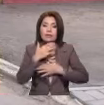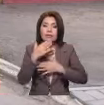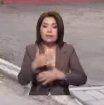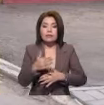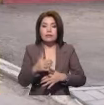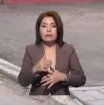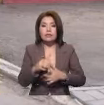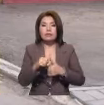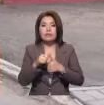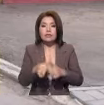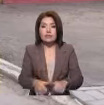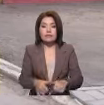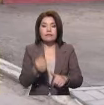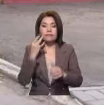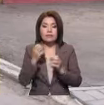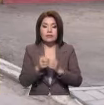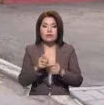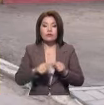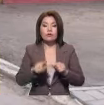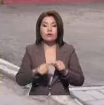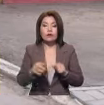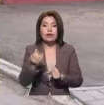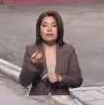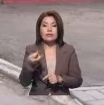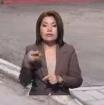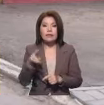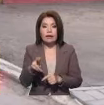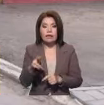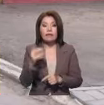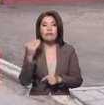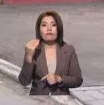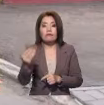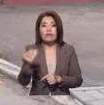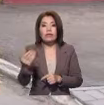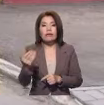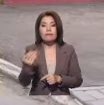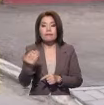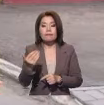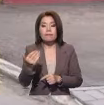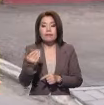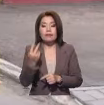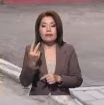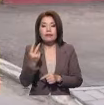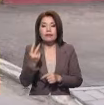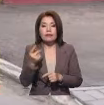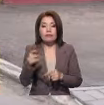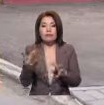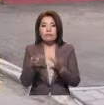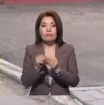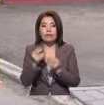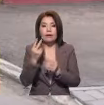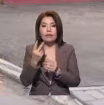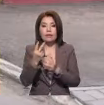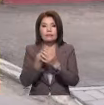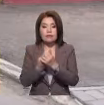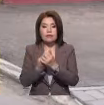шексіз. Құдай қаласа, енді Асияны айтамыз ғой. Сен Асияны екеуің бірсіңдер. Асияны сен не